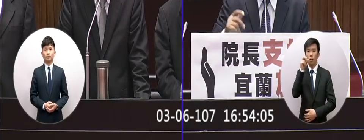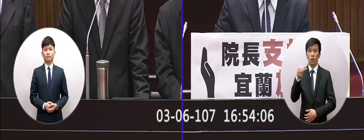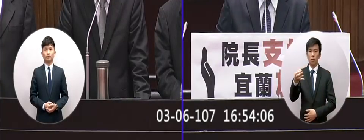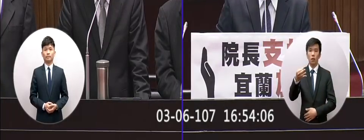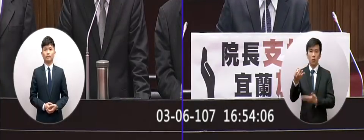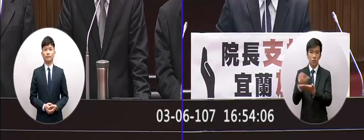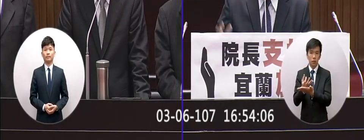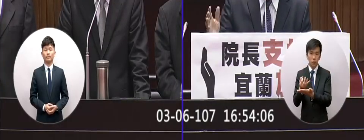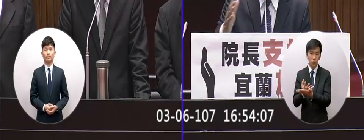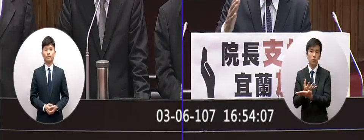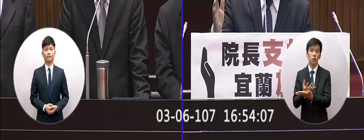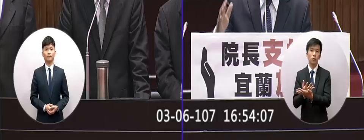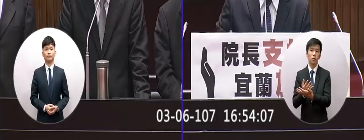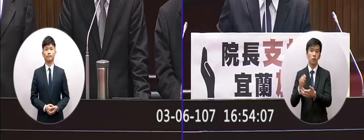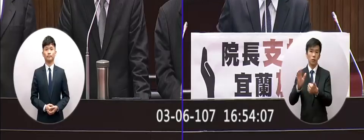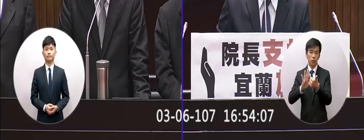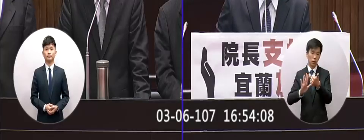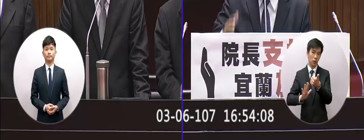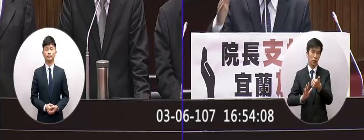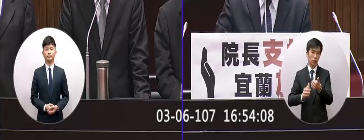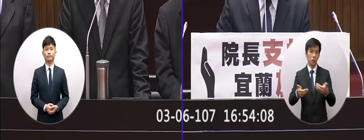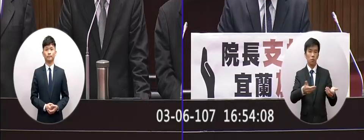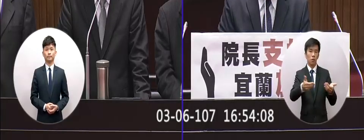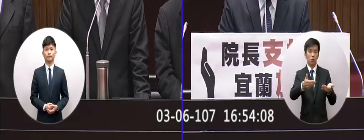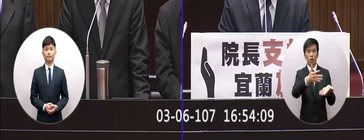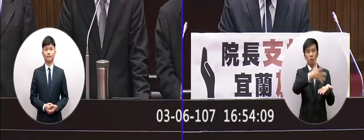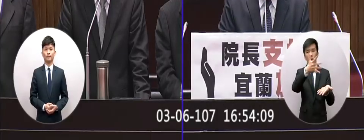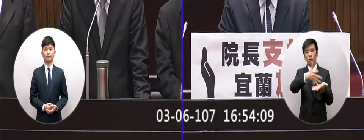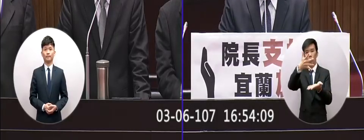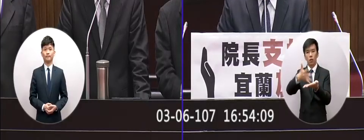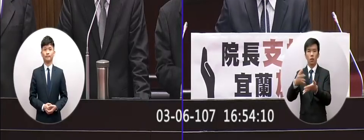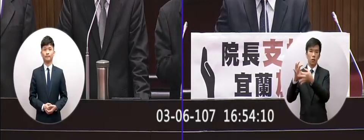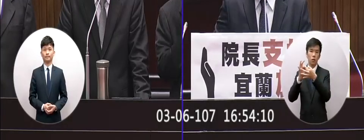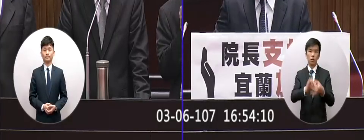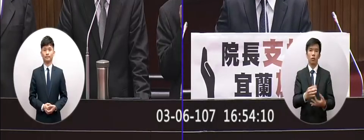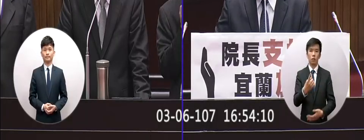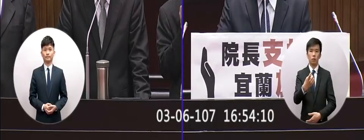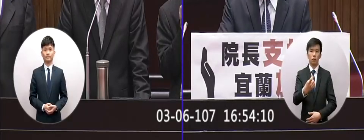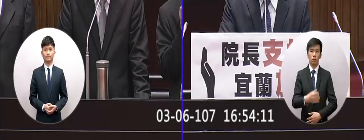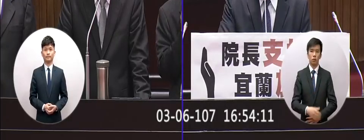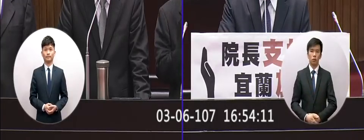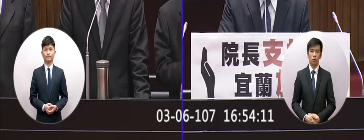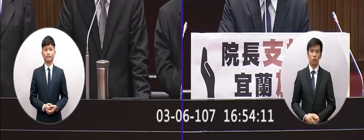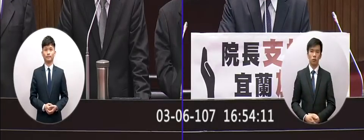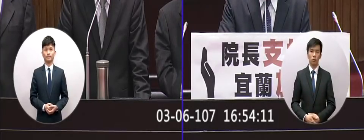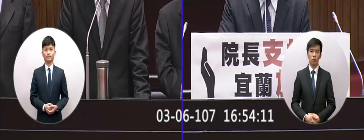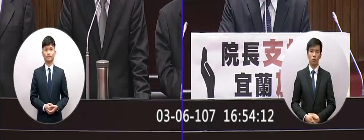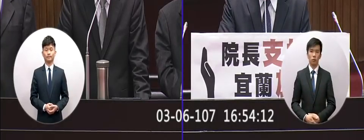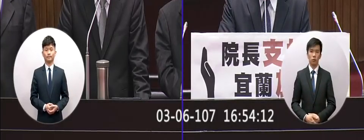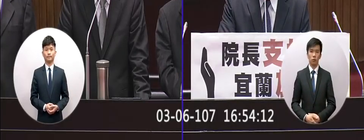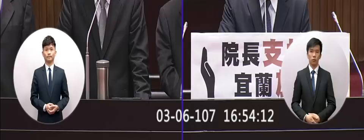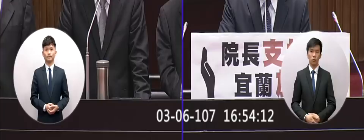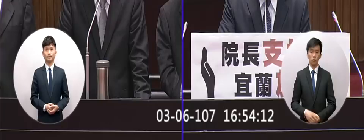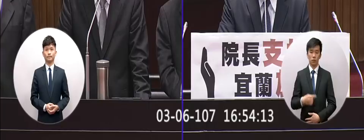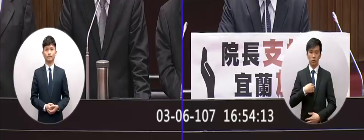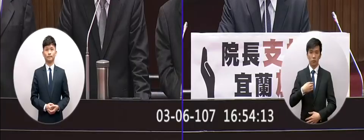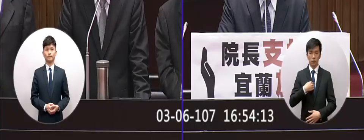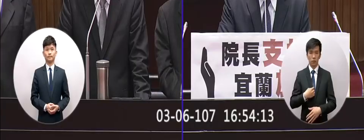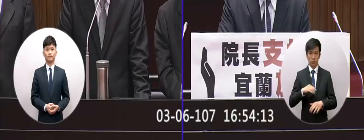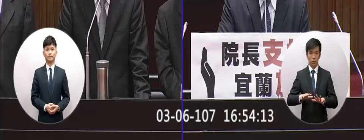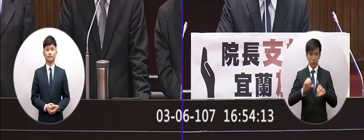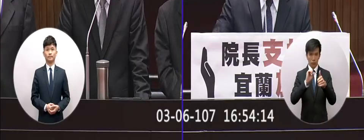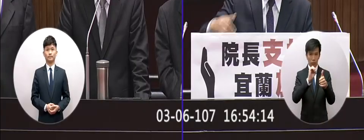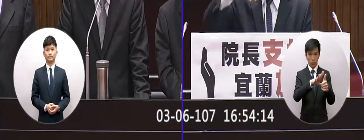以造成配合的建设呢就是被中断掉啊。那院长，我跟院长报告，宜兰现在不